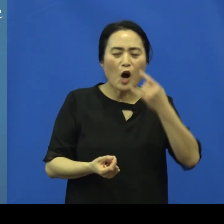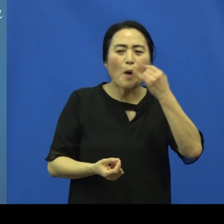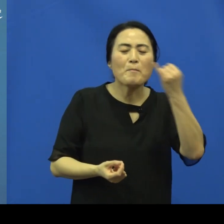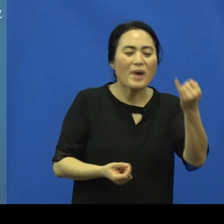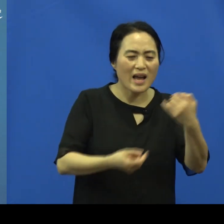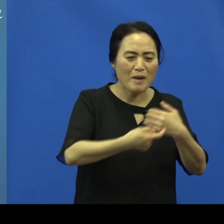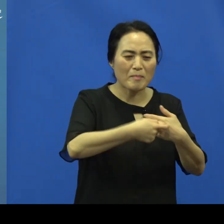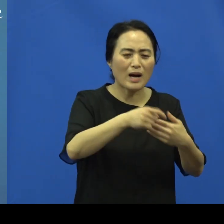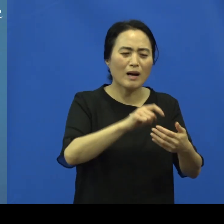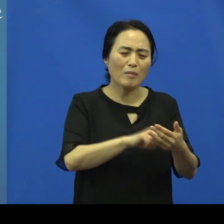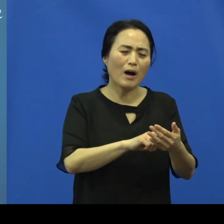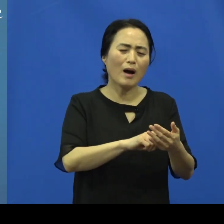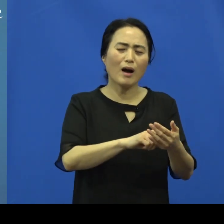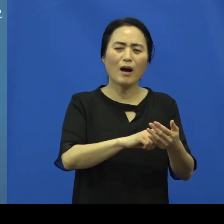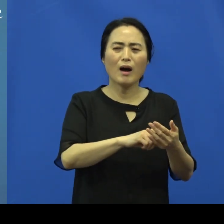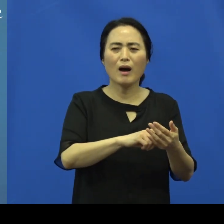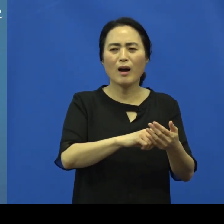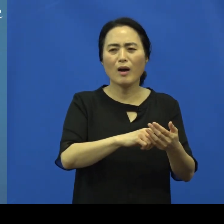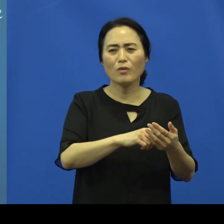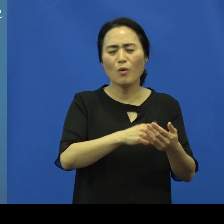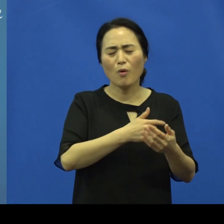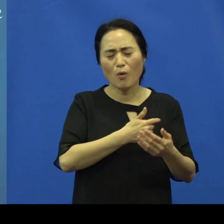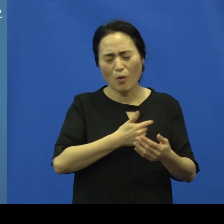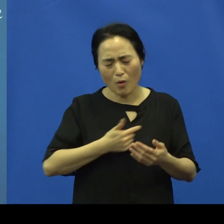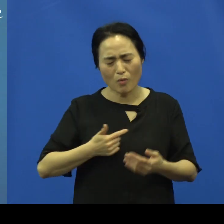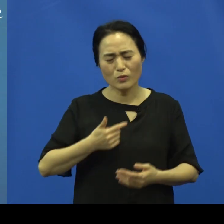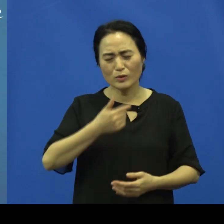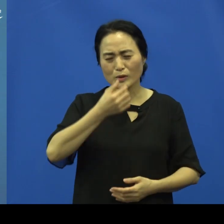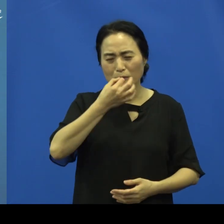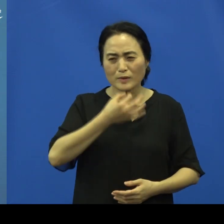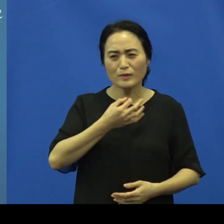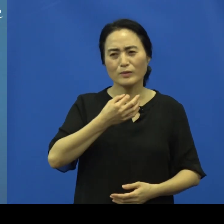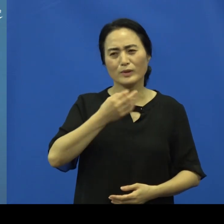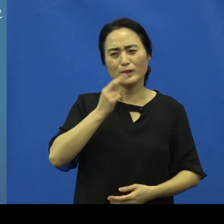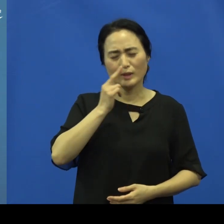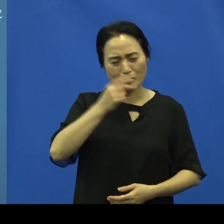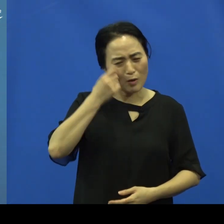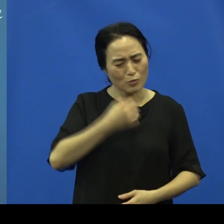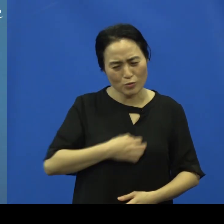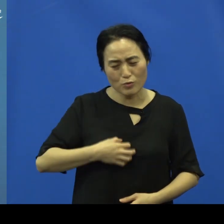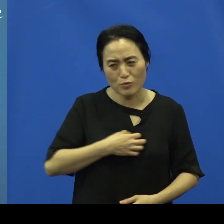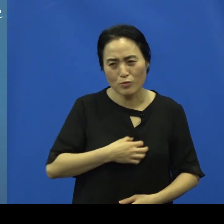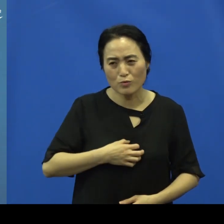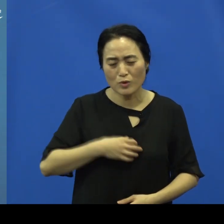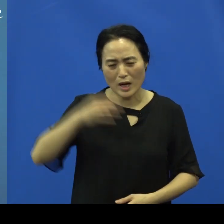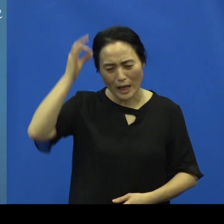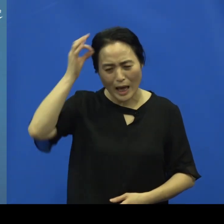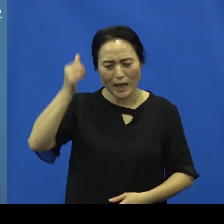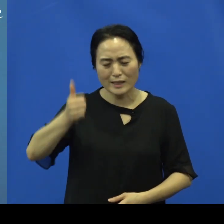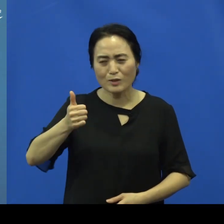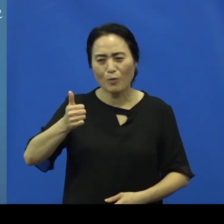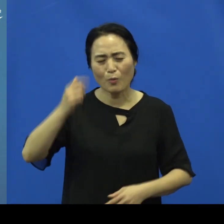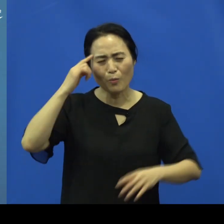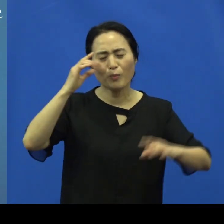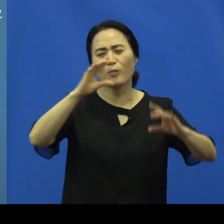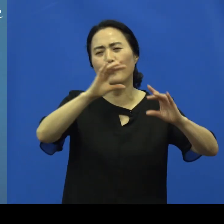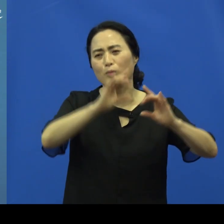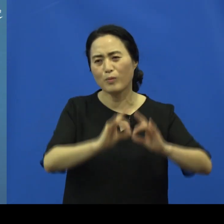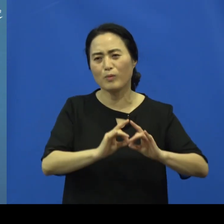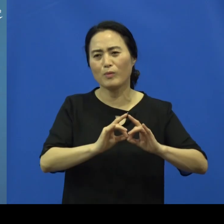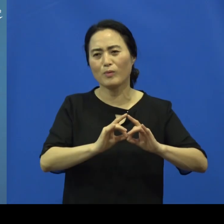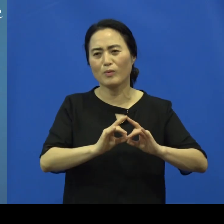엄마의 마음과 동일한 마음을 갖고 있는 거예요. 그 이 아이의 죽음에 자기의 온 영혼이 지금